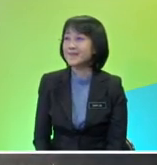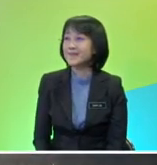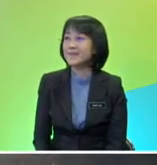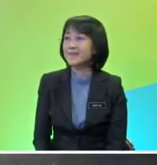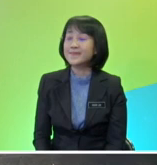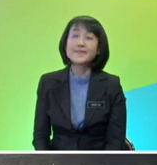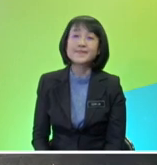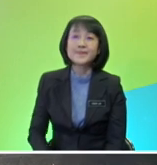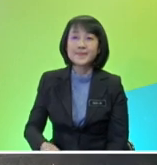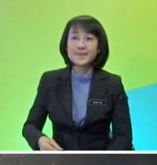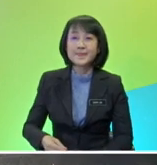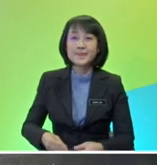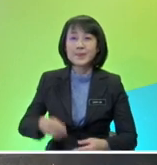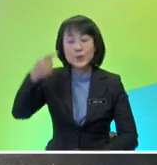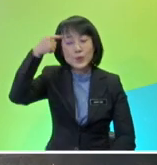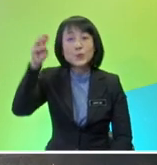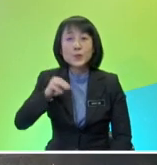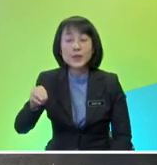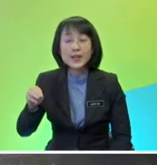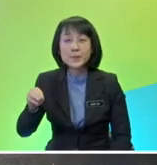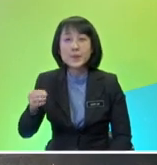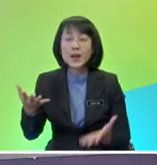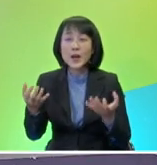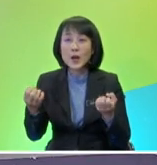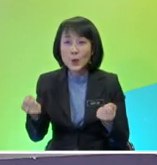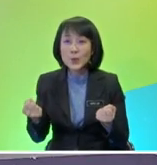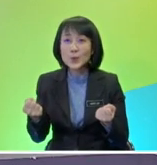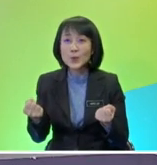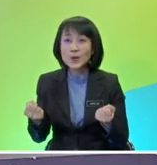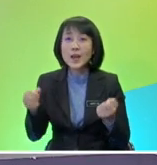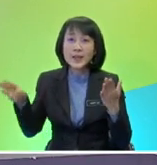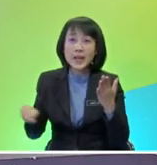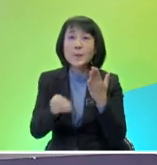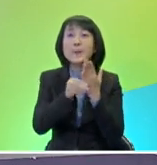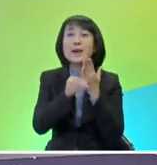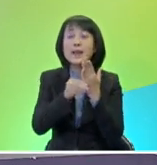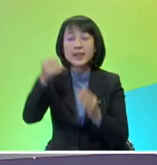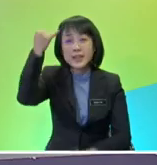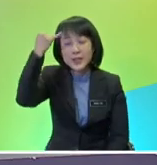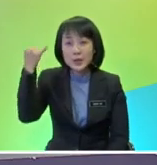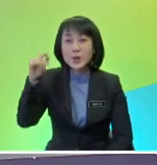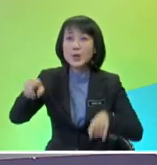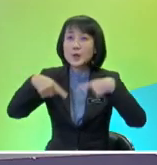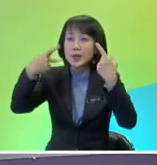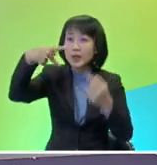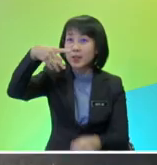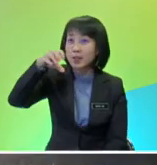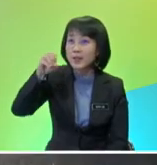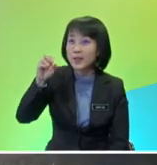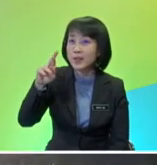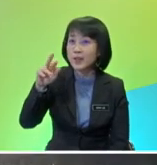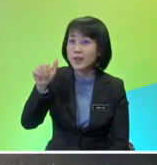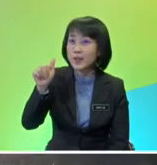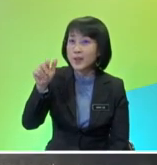Bagi murid-murid yang ingin menambahkan lagi pengayaan dan juga pengetahuan, bolehlah melayari portal D5 KPM.